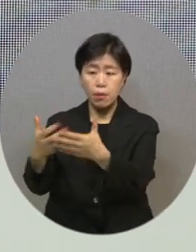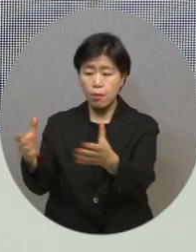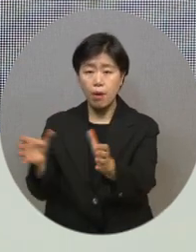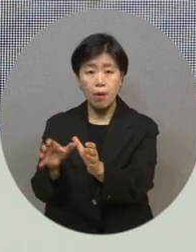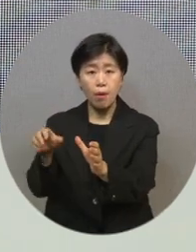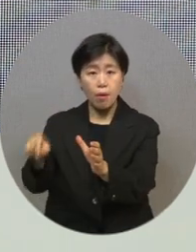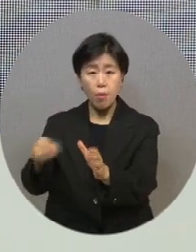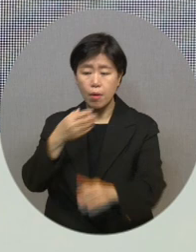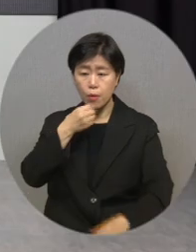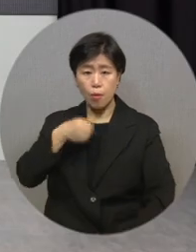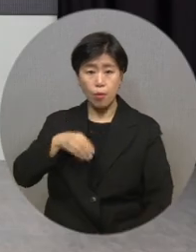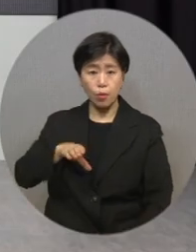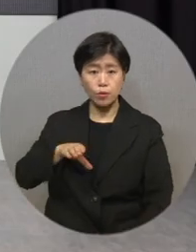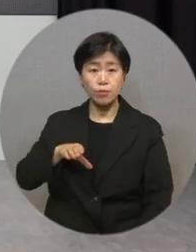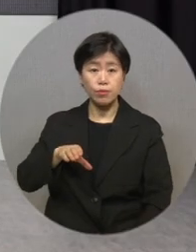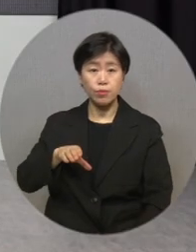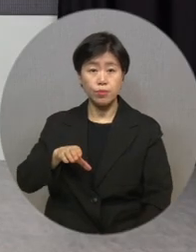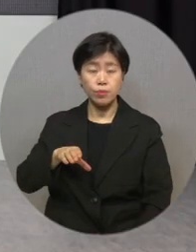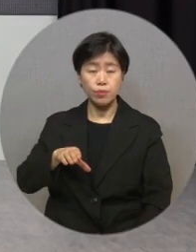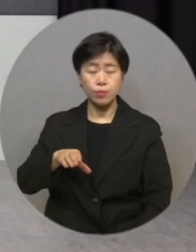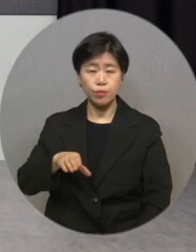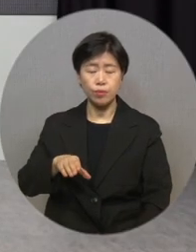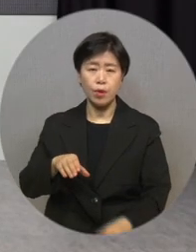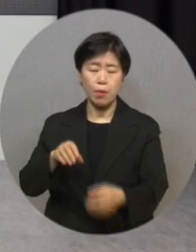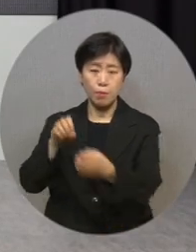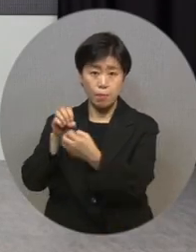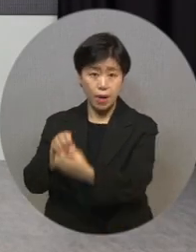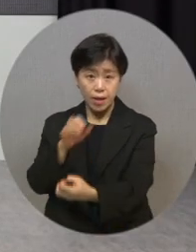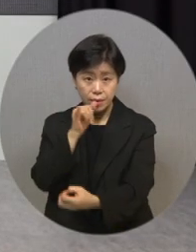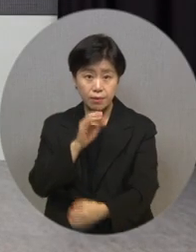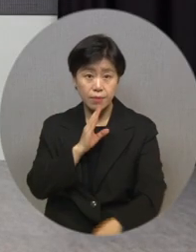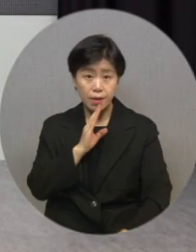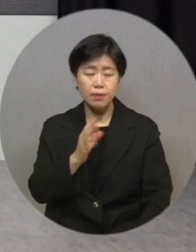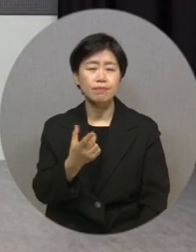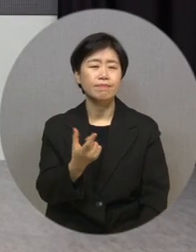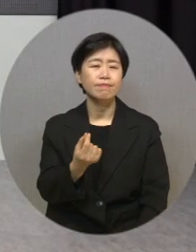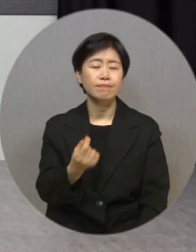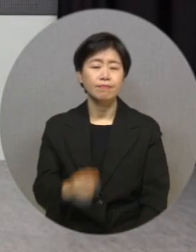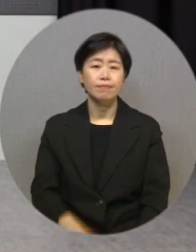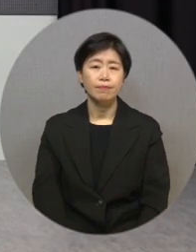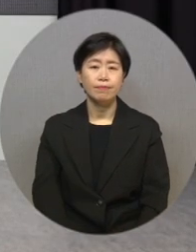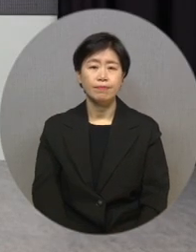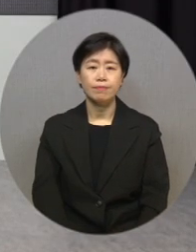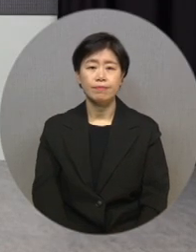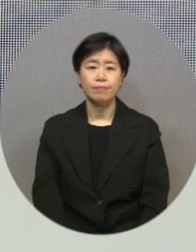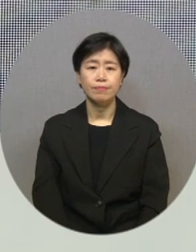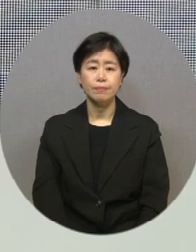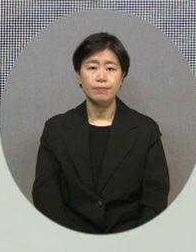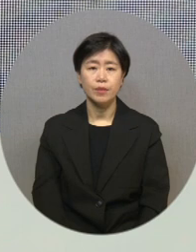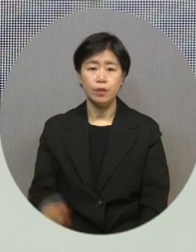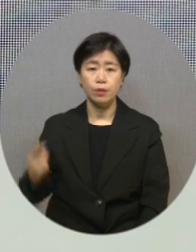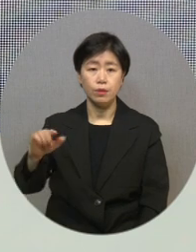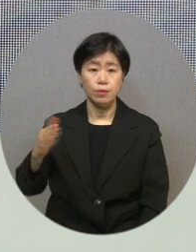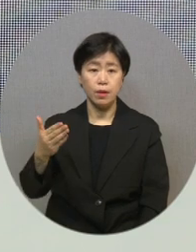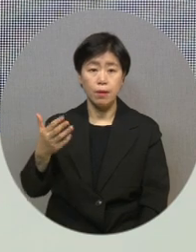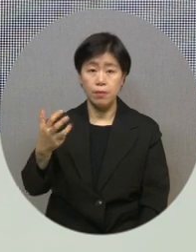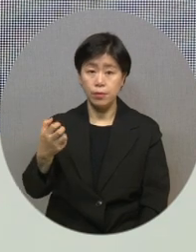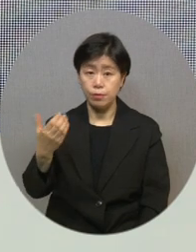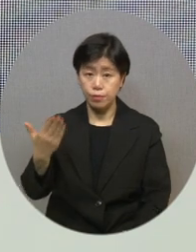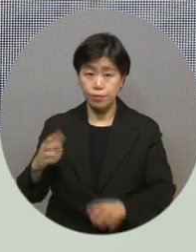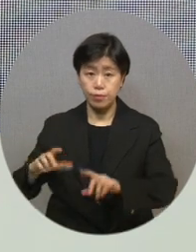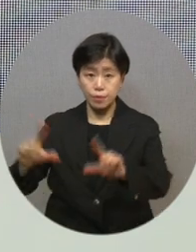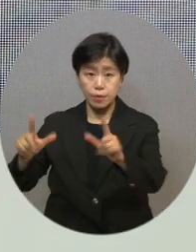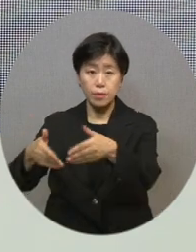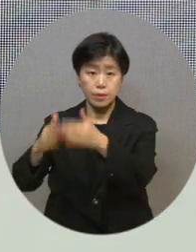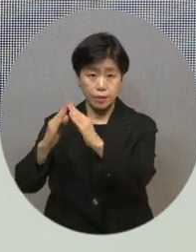부산하 네네네 보복 산입니다 부 산하의에 재단 법인인데 1989년에 설립이